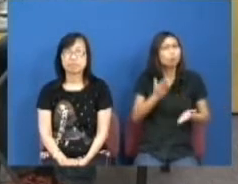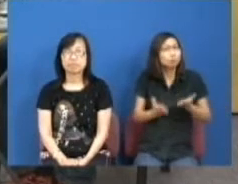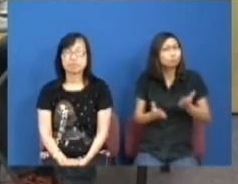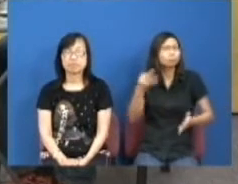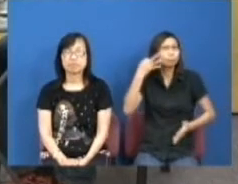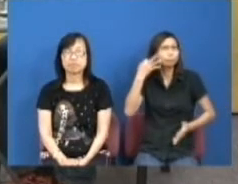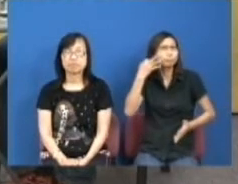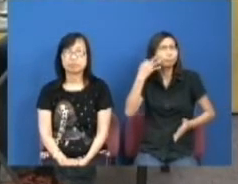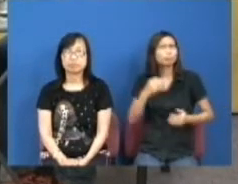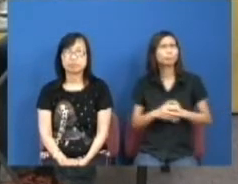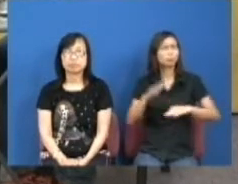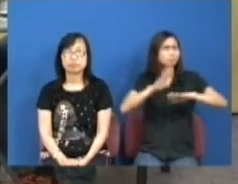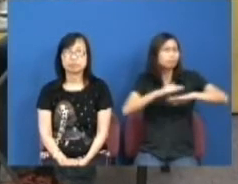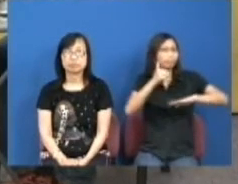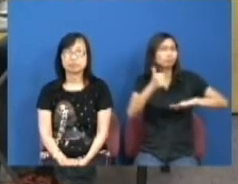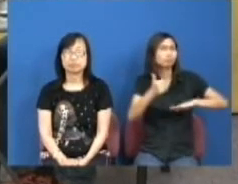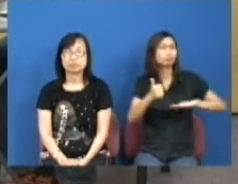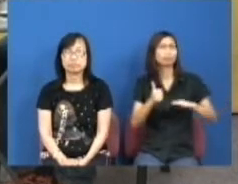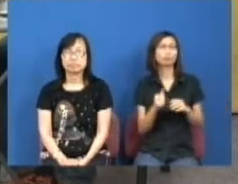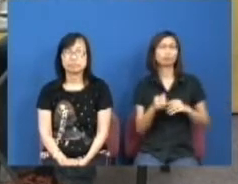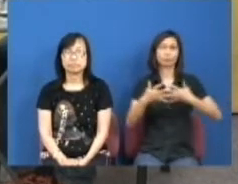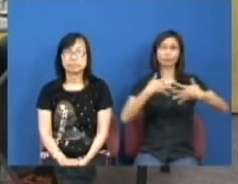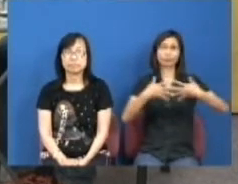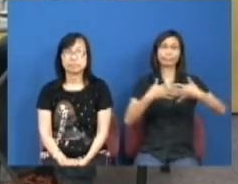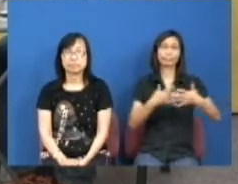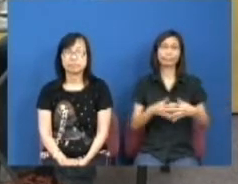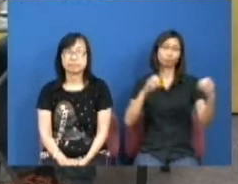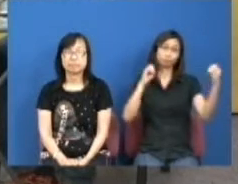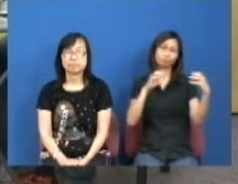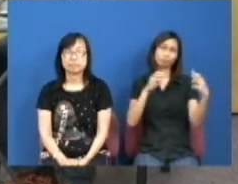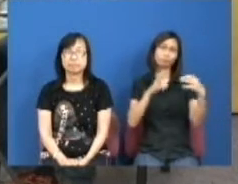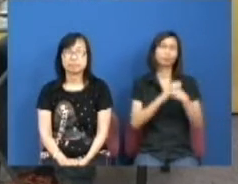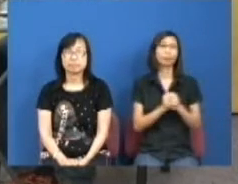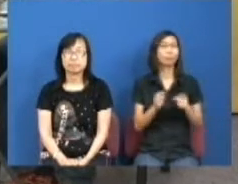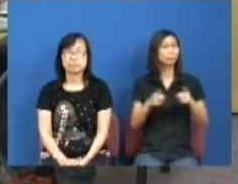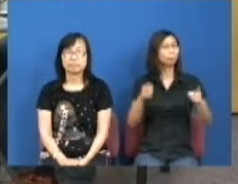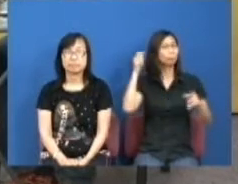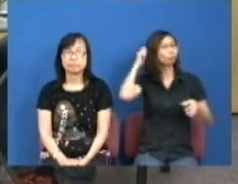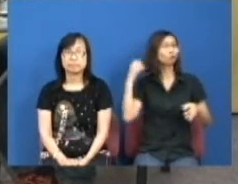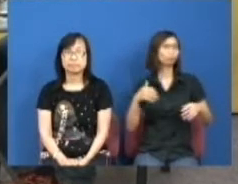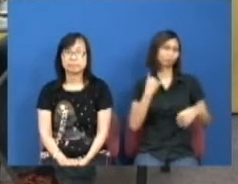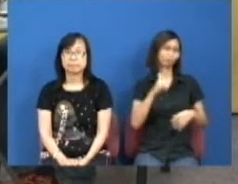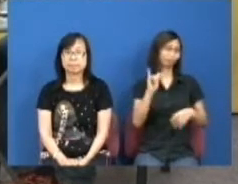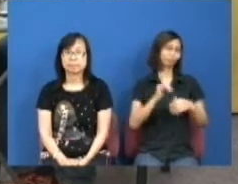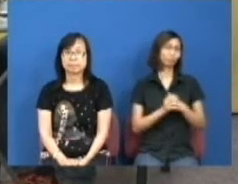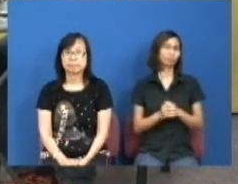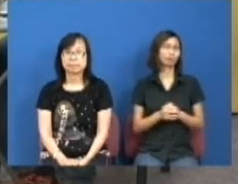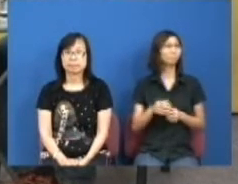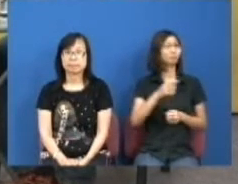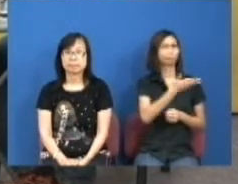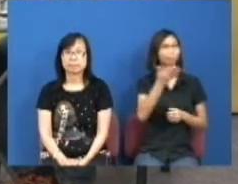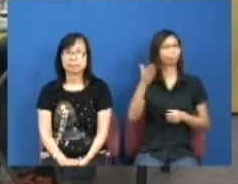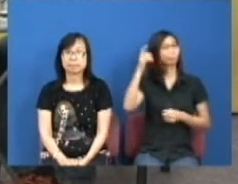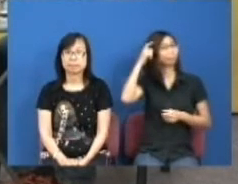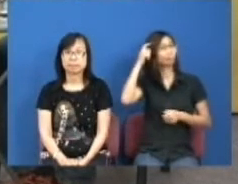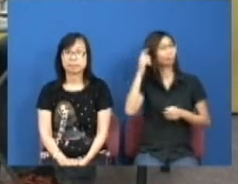啊，或者一啲研究啊，做一啲討論啦，咁希望即係長毛唔喺度嘅向左望，其實大家都唔好諗住，